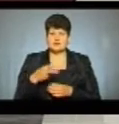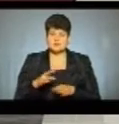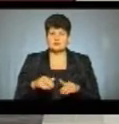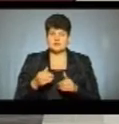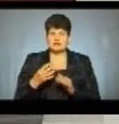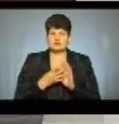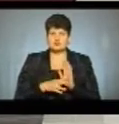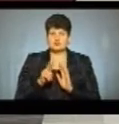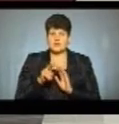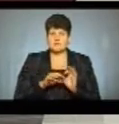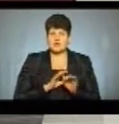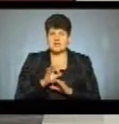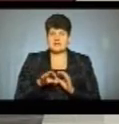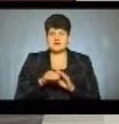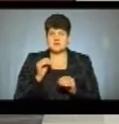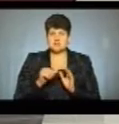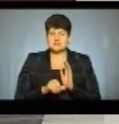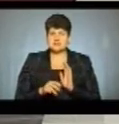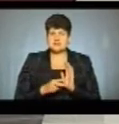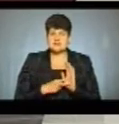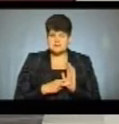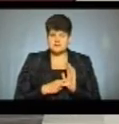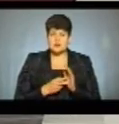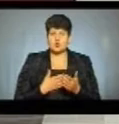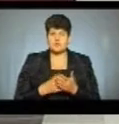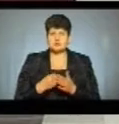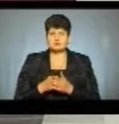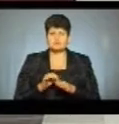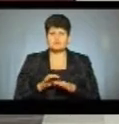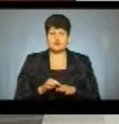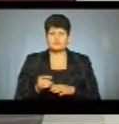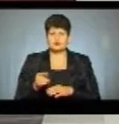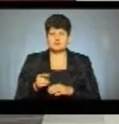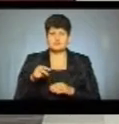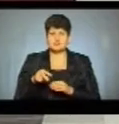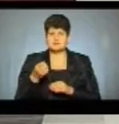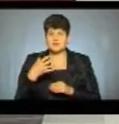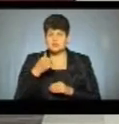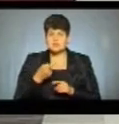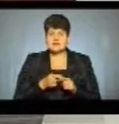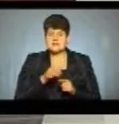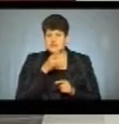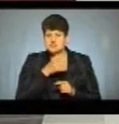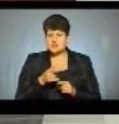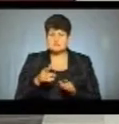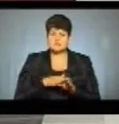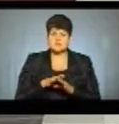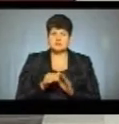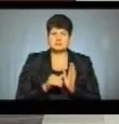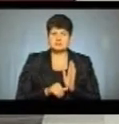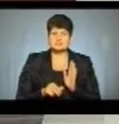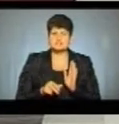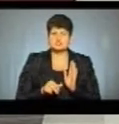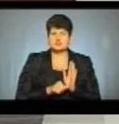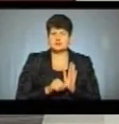92 проєкти, відібрали 67. Громадський бюджет проводять в Тернополі з 2015 року. За цей час реалізували 76